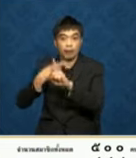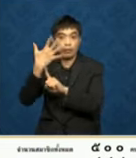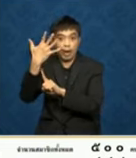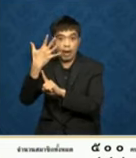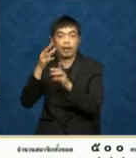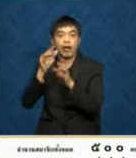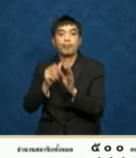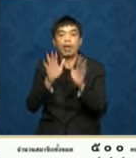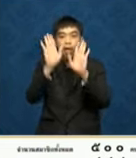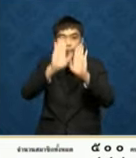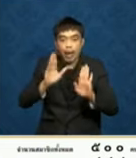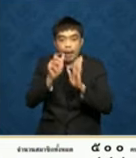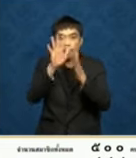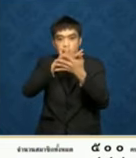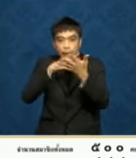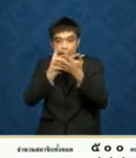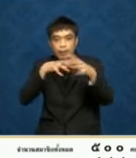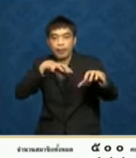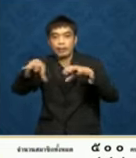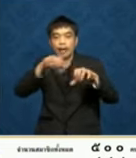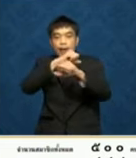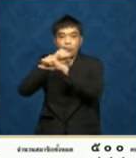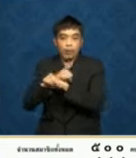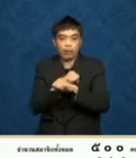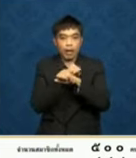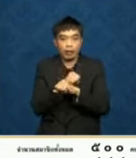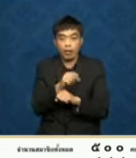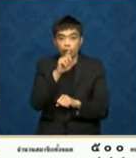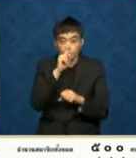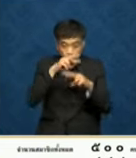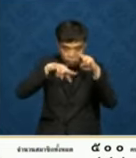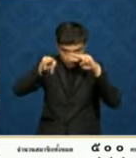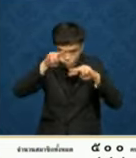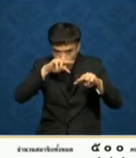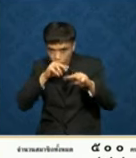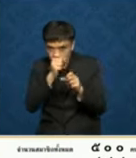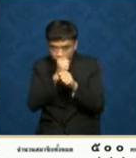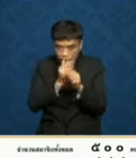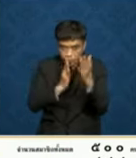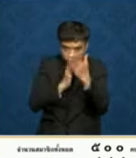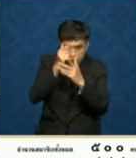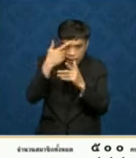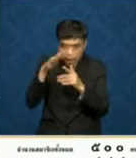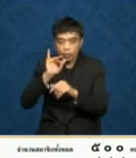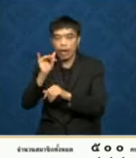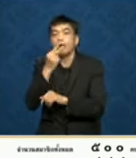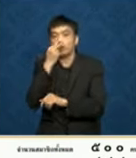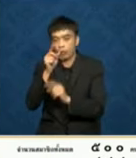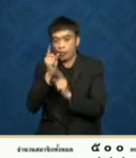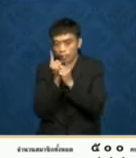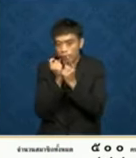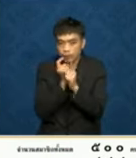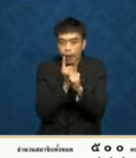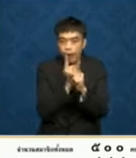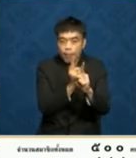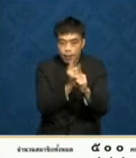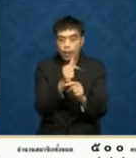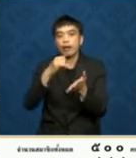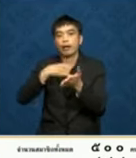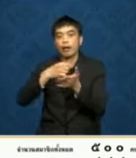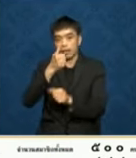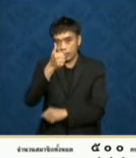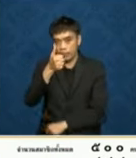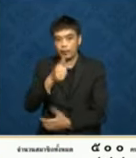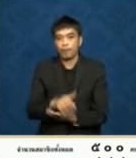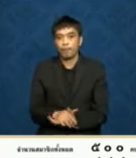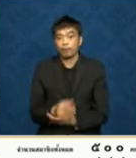นี้ครั ถ้ามีการตดตามระเมินผลอย่างใกล้ชิดกจะเปผลดีครับแต่ที่ผมตองขอวิภาควิจารณจ ครับ คอตัวชวดของ